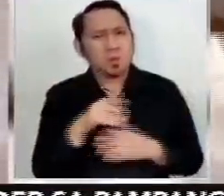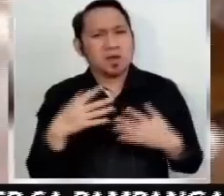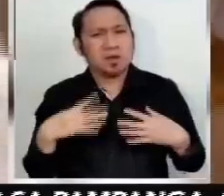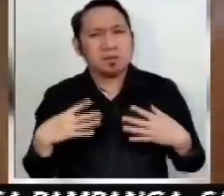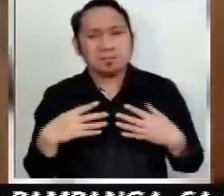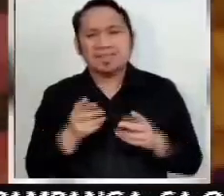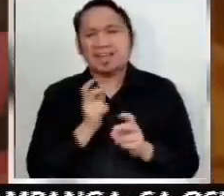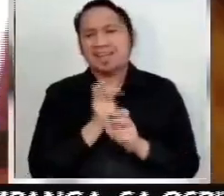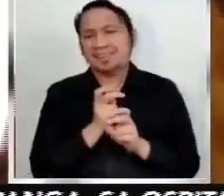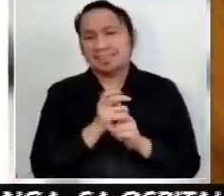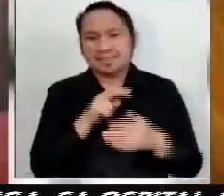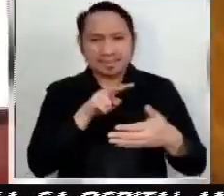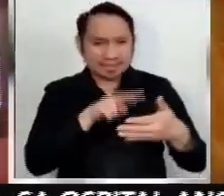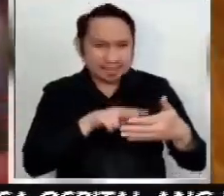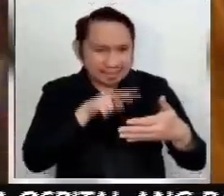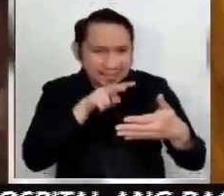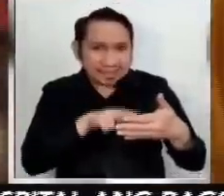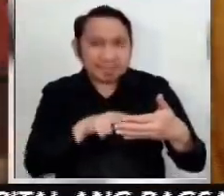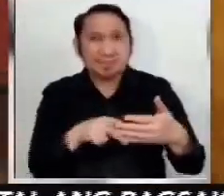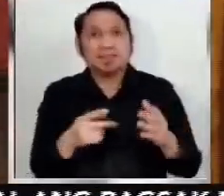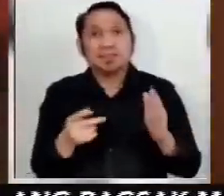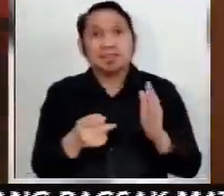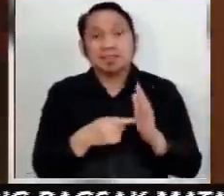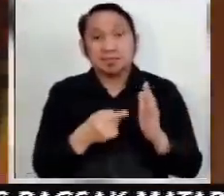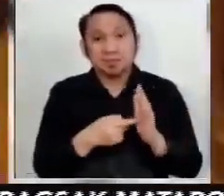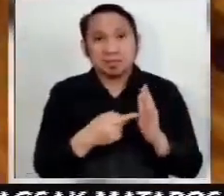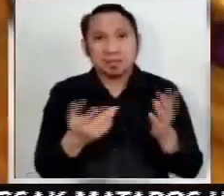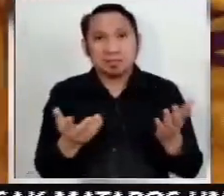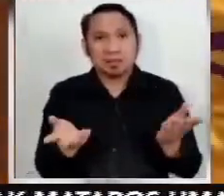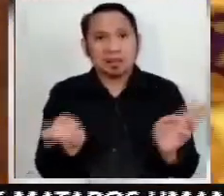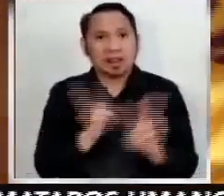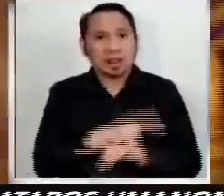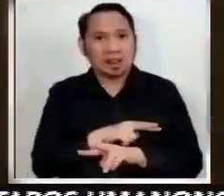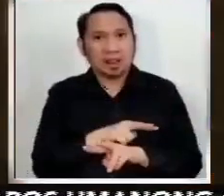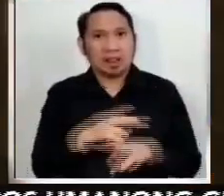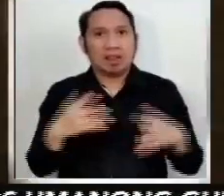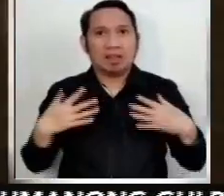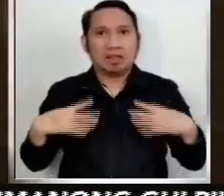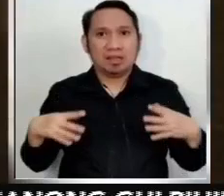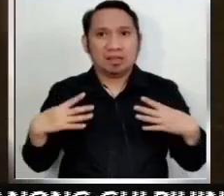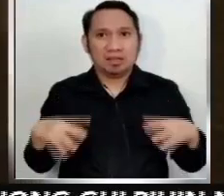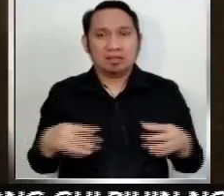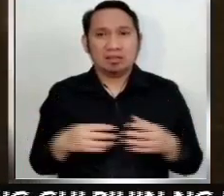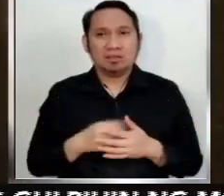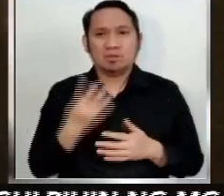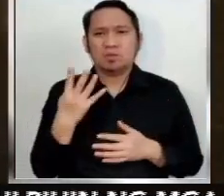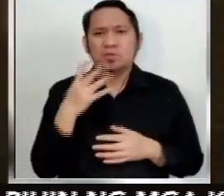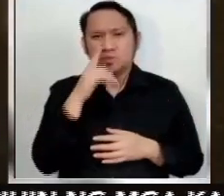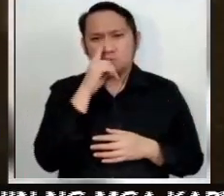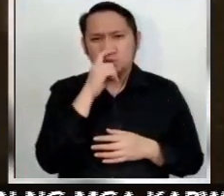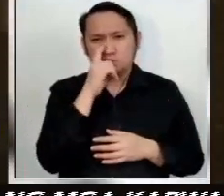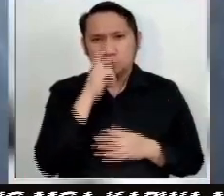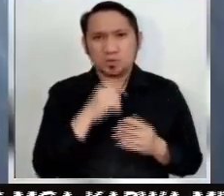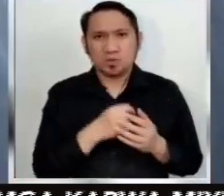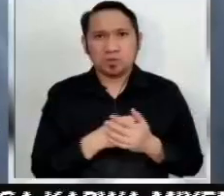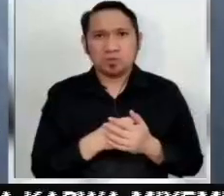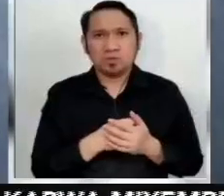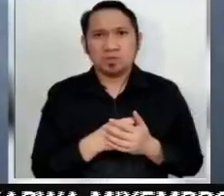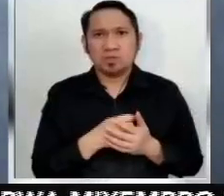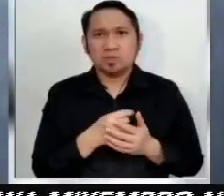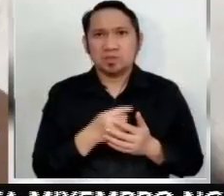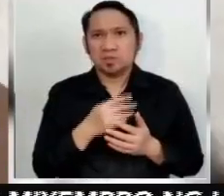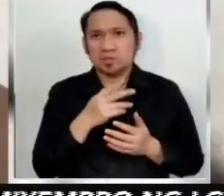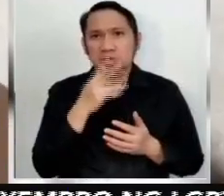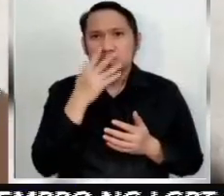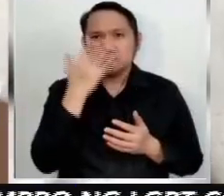magbasa, baliktad din daw kung magsuot ng damit si Prince. 4 years old po siya noon, medyo malabo lang buno po yung mata niya.